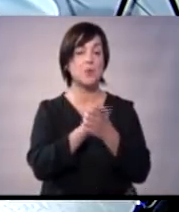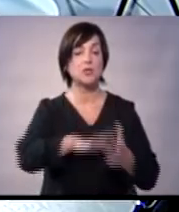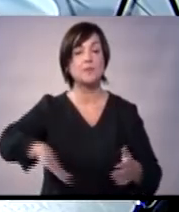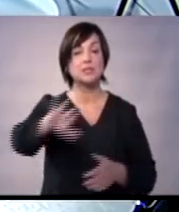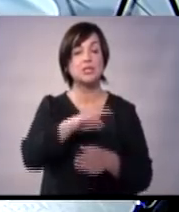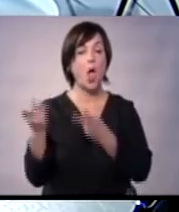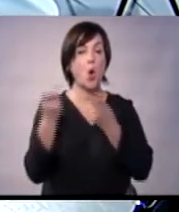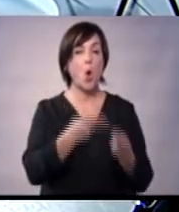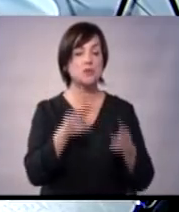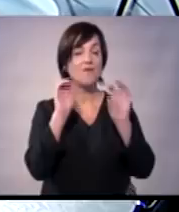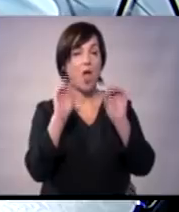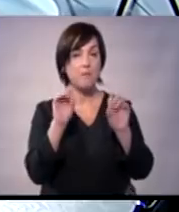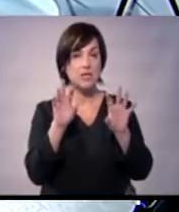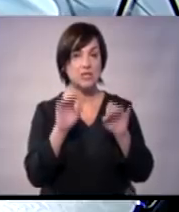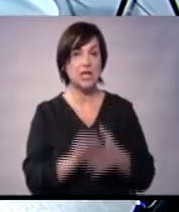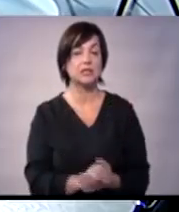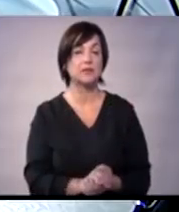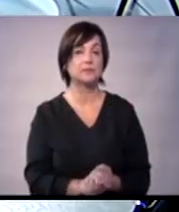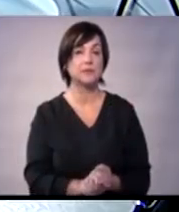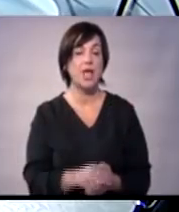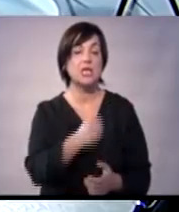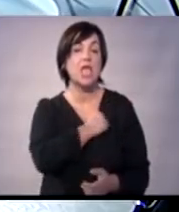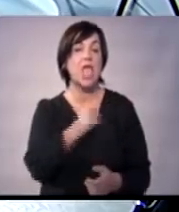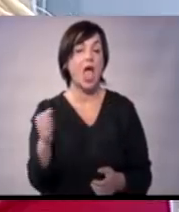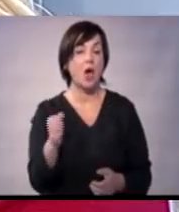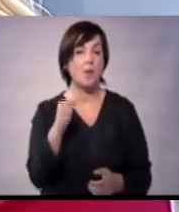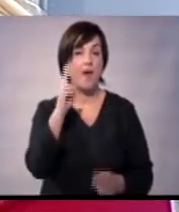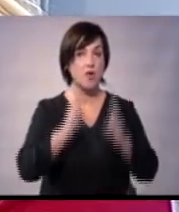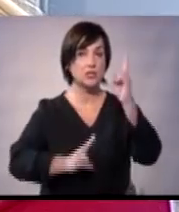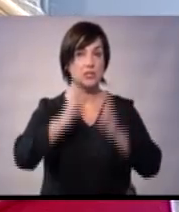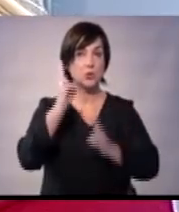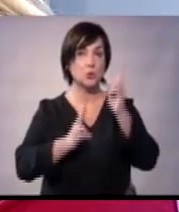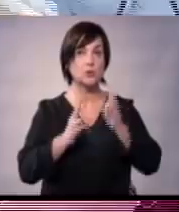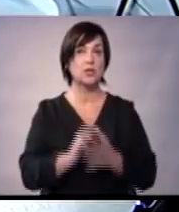гласни во емисијата, ги охрабрувам во дискусијата.